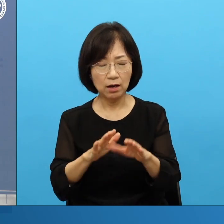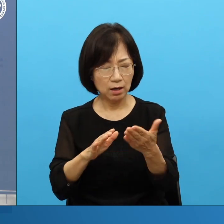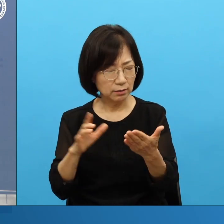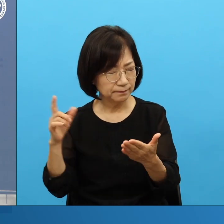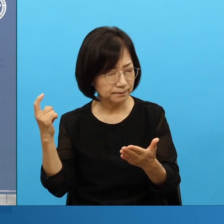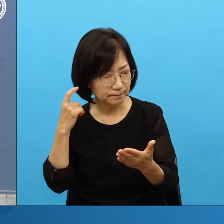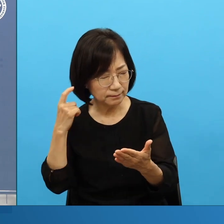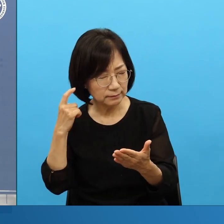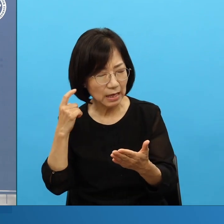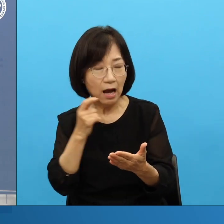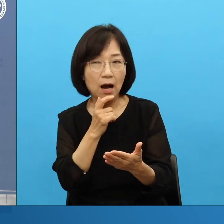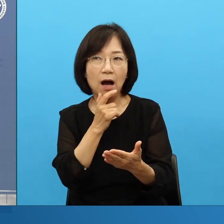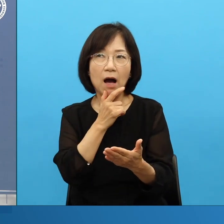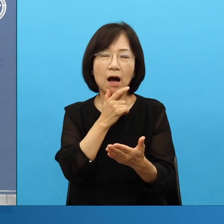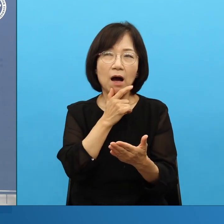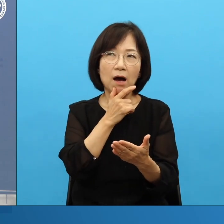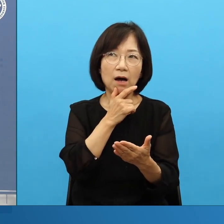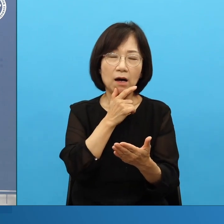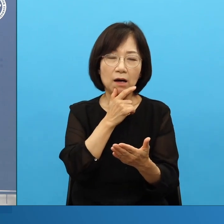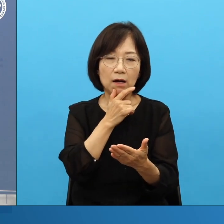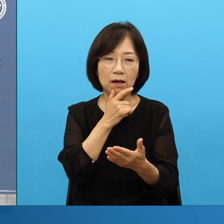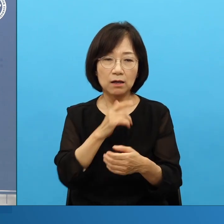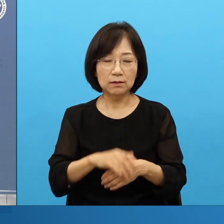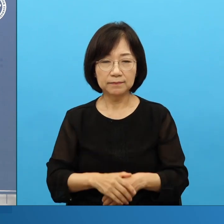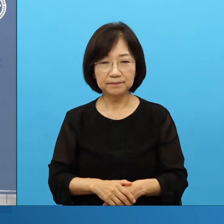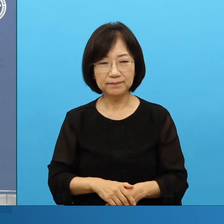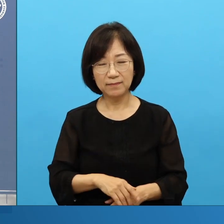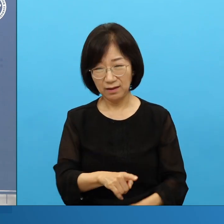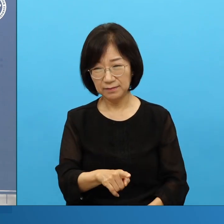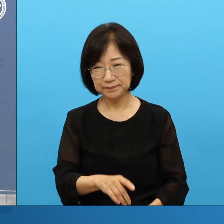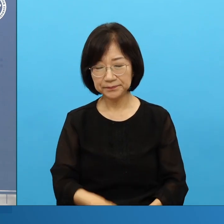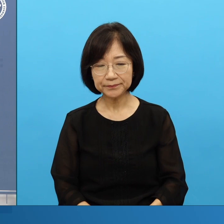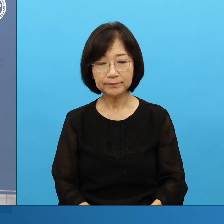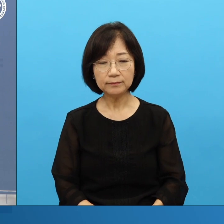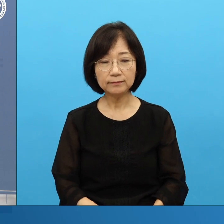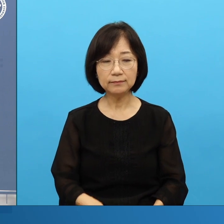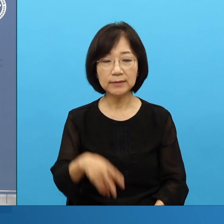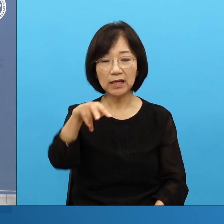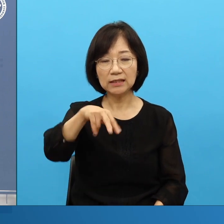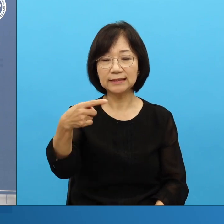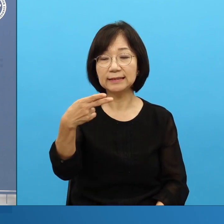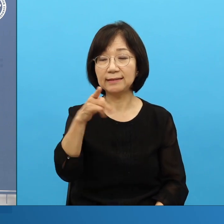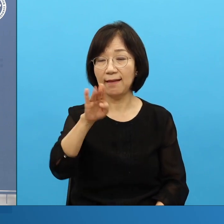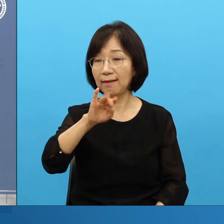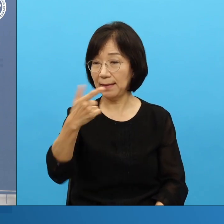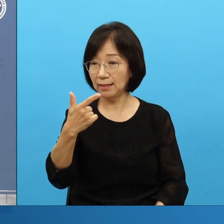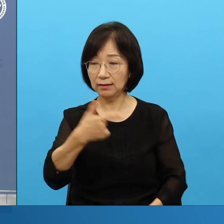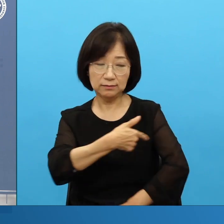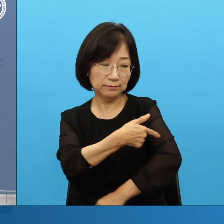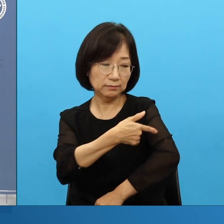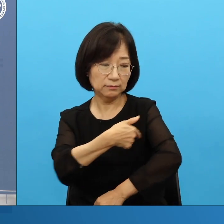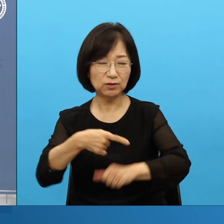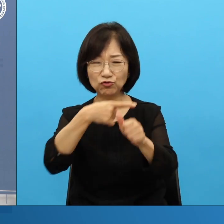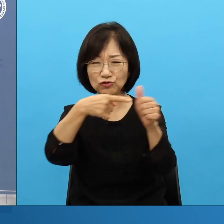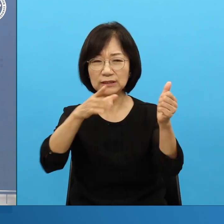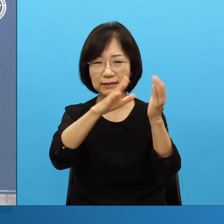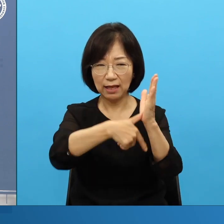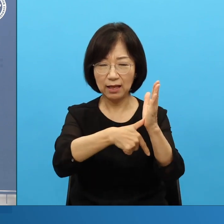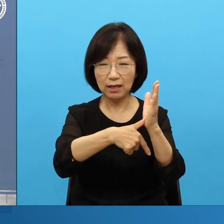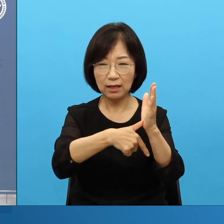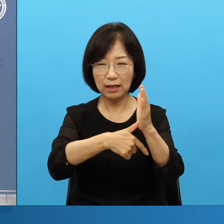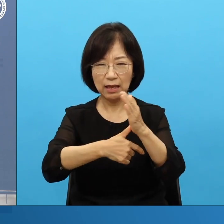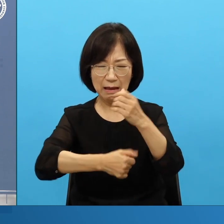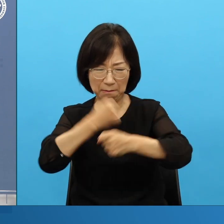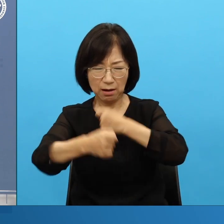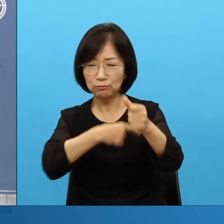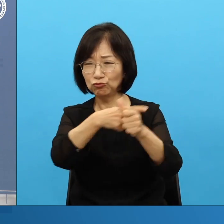was right. 스데반 돌로 쳐 죽일 때 증인이 있어야 죽입니다. Now, there needs to be a 그냥 죽이는 게 witness 아닙니다. to 증인이 있어야 be able to 돼요. kill someone during